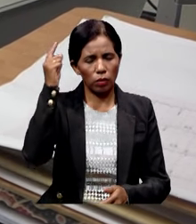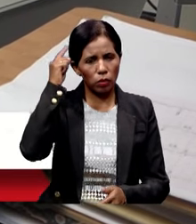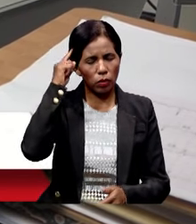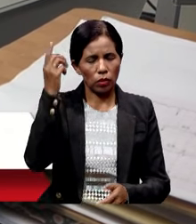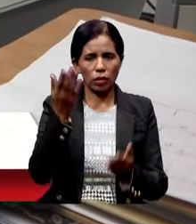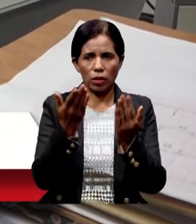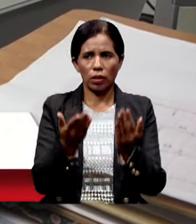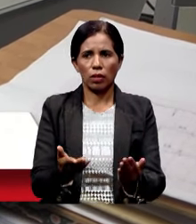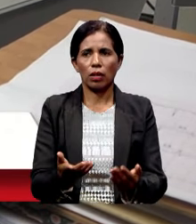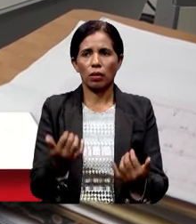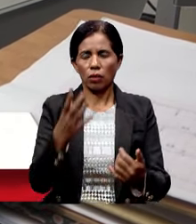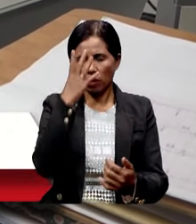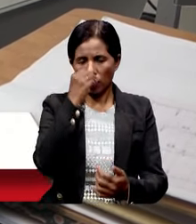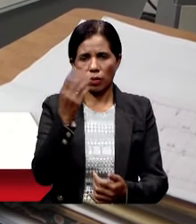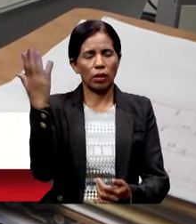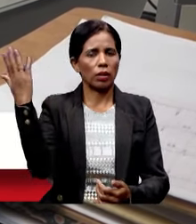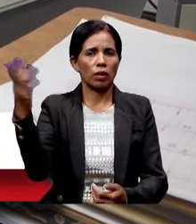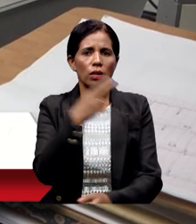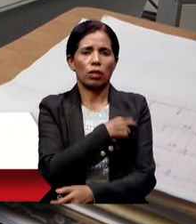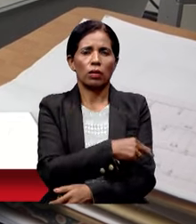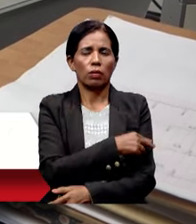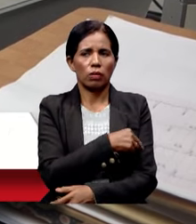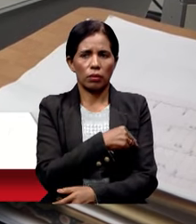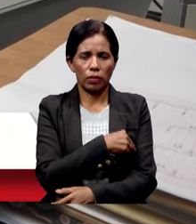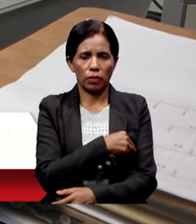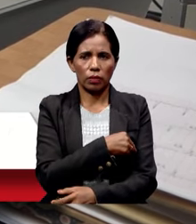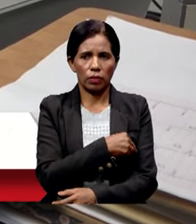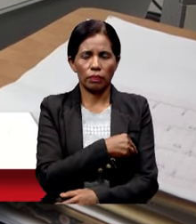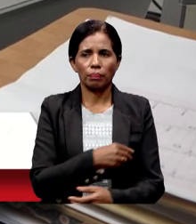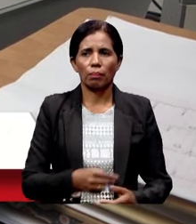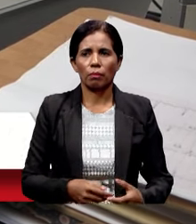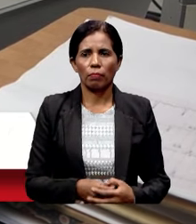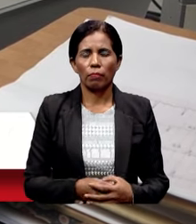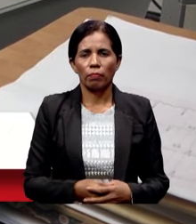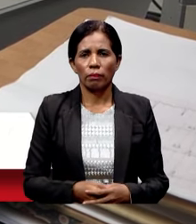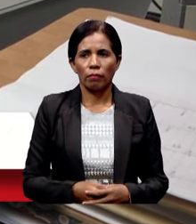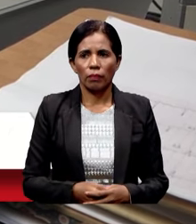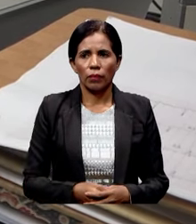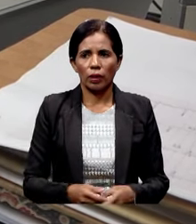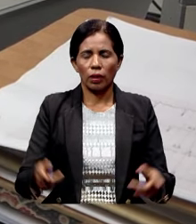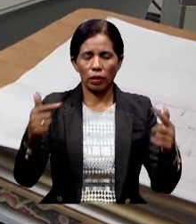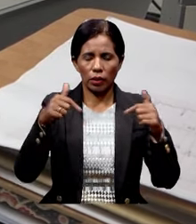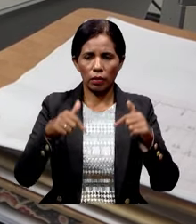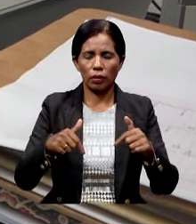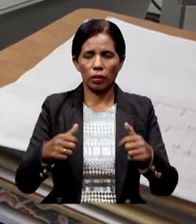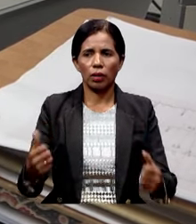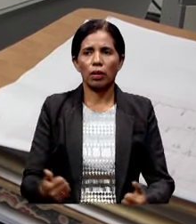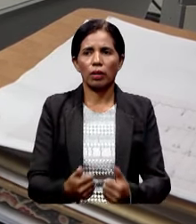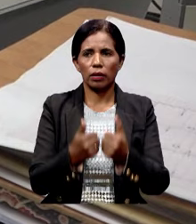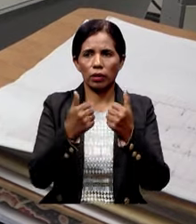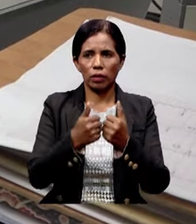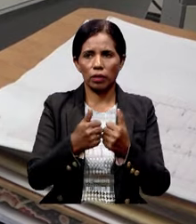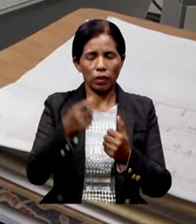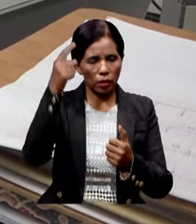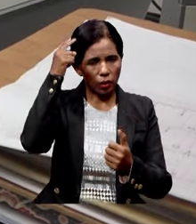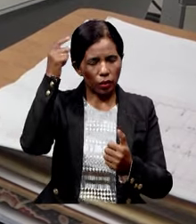kanek makas ne ora rok baisari ya palo ia sirusia. Nia mai palo asidente halo kanik